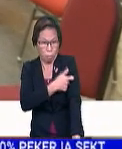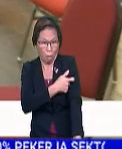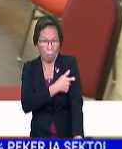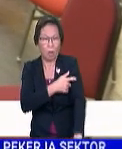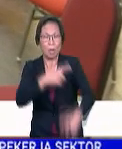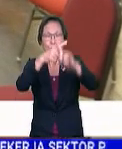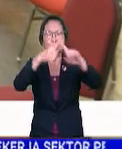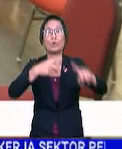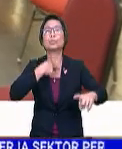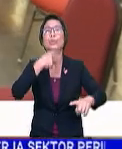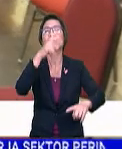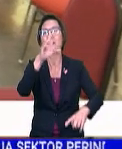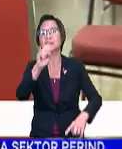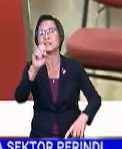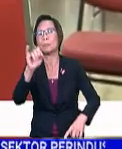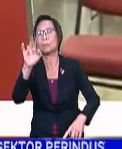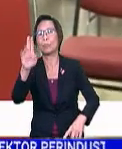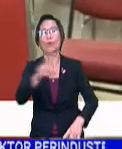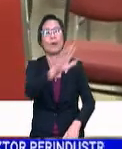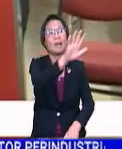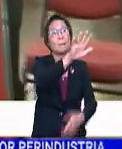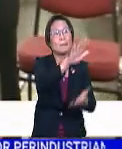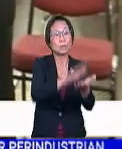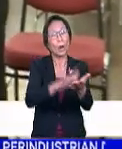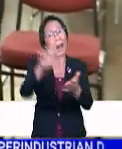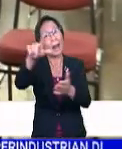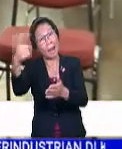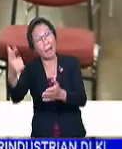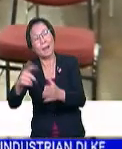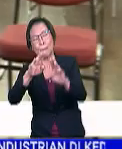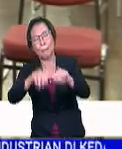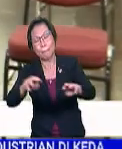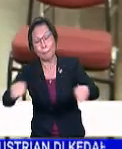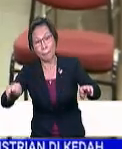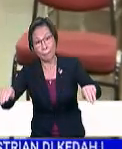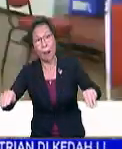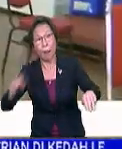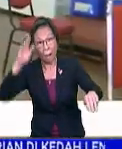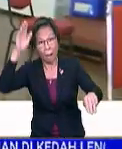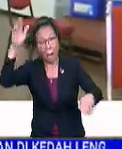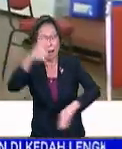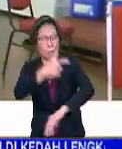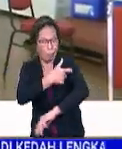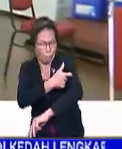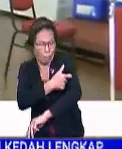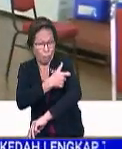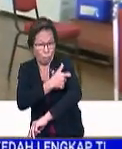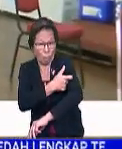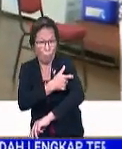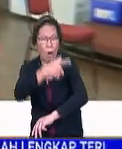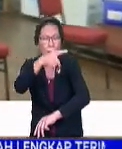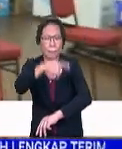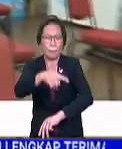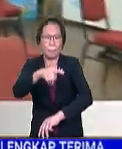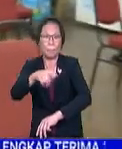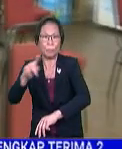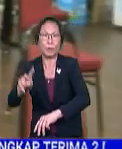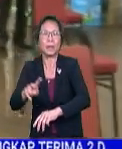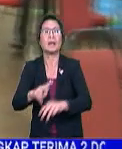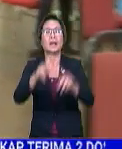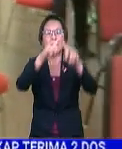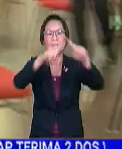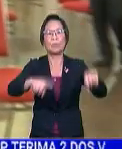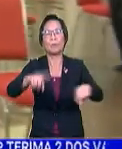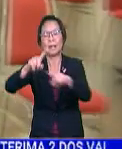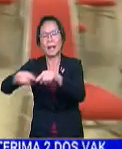di Dewan Suara Sibu, manakala 5 buah sekolah lagi para pelajarnya akan diberi suntikan vaksin di PPV Dewan Serbaguna